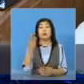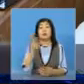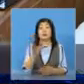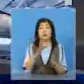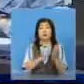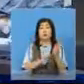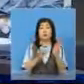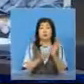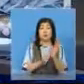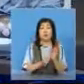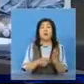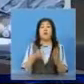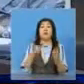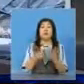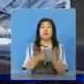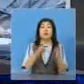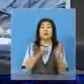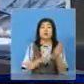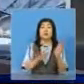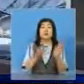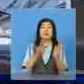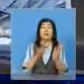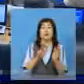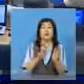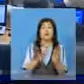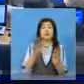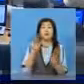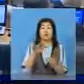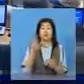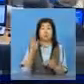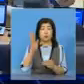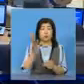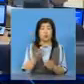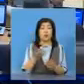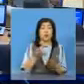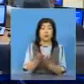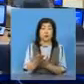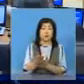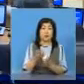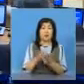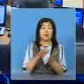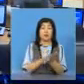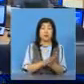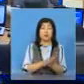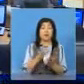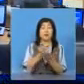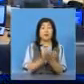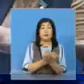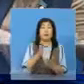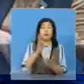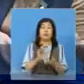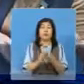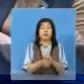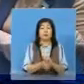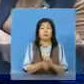42496 теңгеден 74388 теңгеге дейін болуы мүмкін. Атаулы әлеуметтік көмектің де тағайындалу тәртібі өзгереді. Отбасы